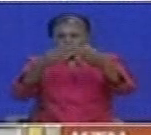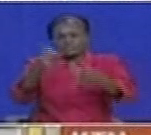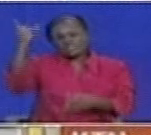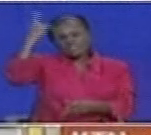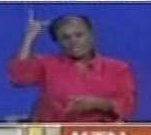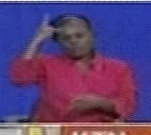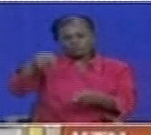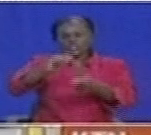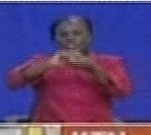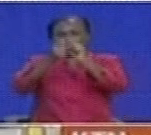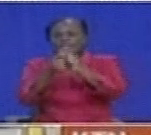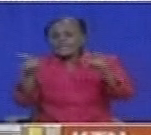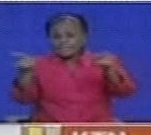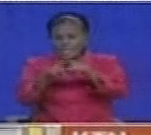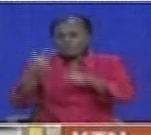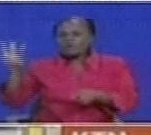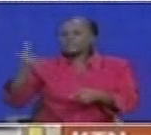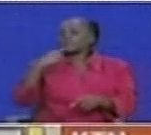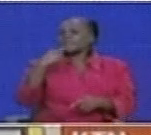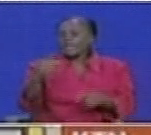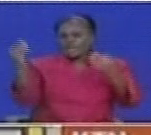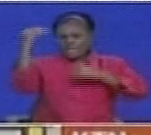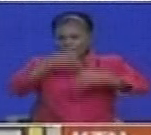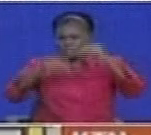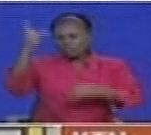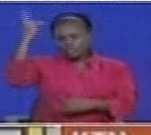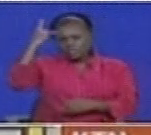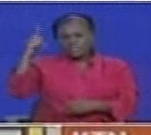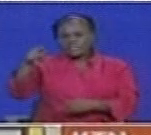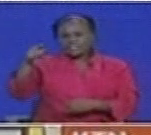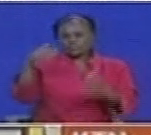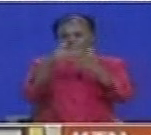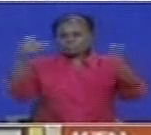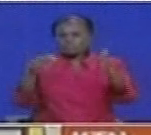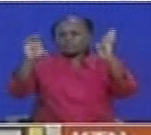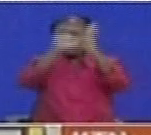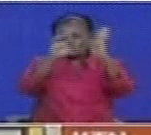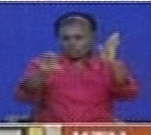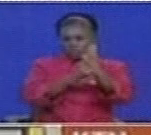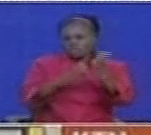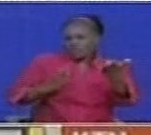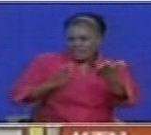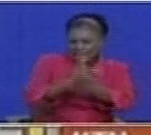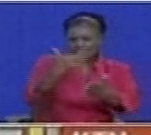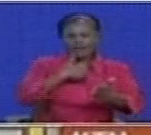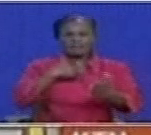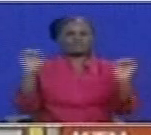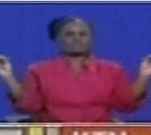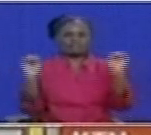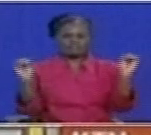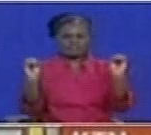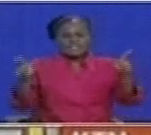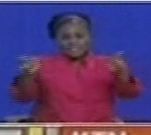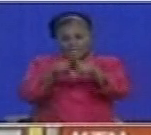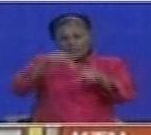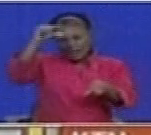kuba wai titu alidi kw uchu wa kider ulik hiuk katiba na kuwa hauk kuwa wa haki magana